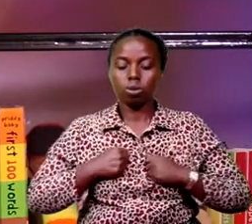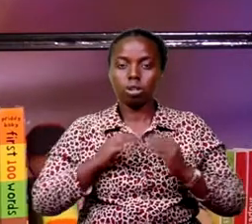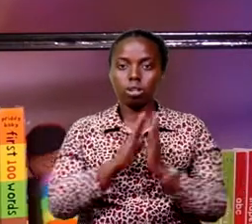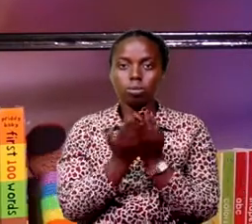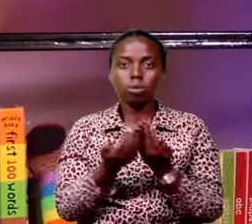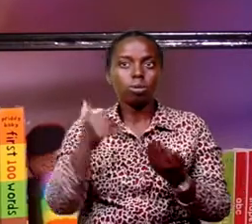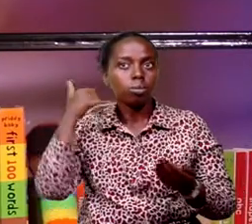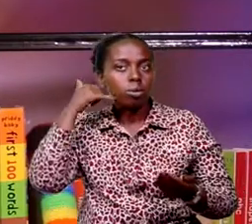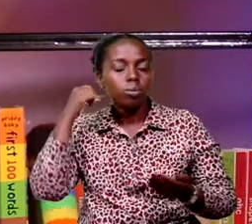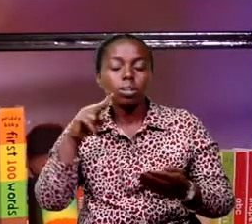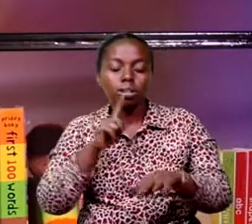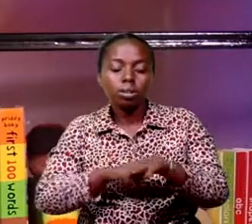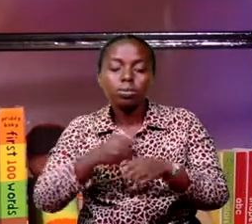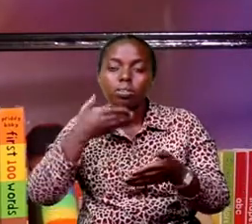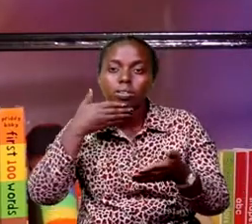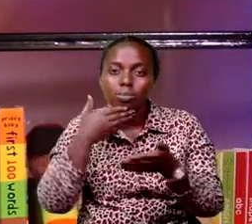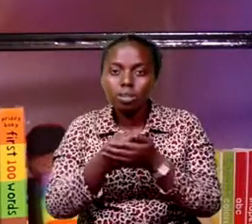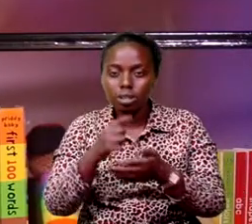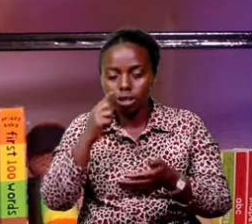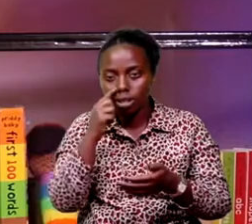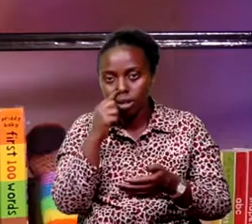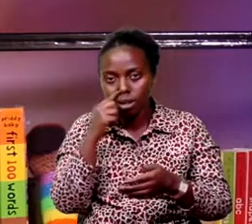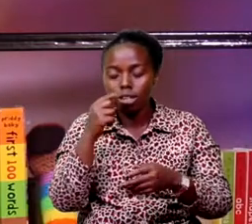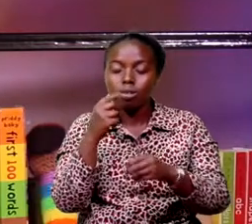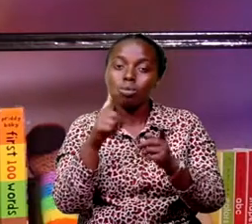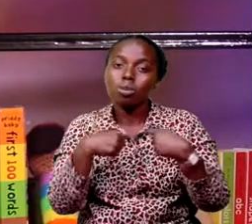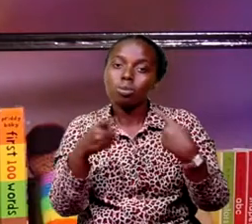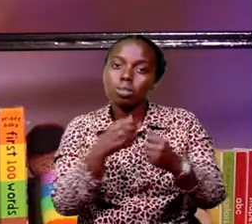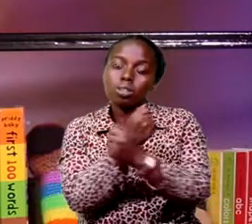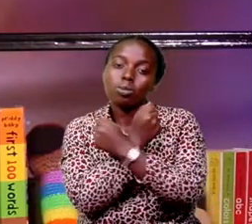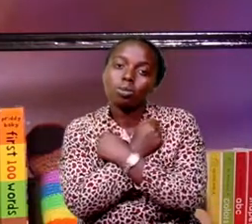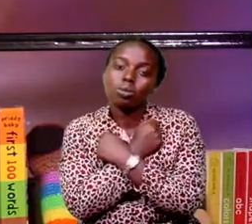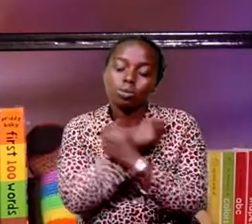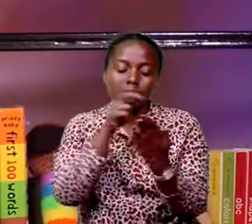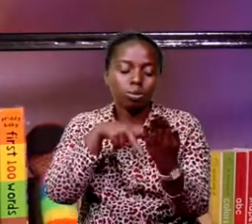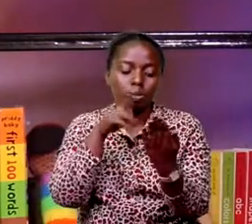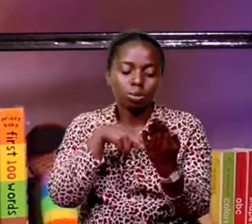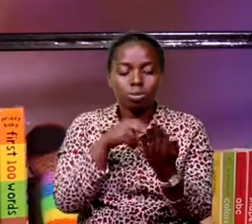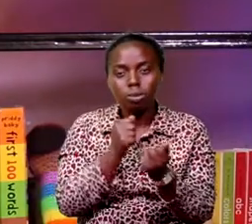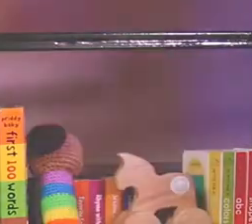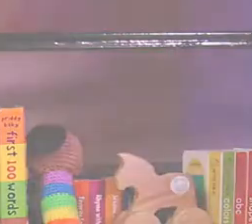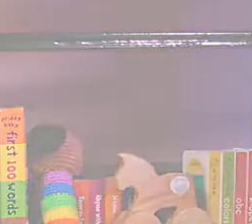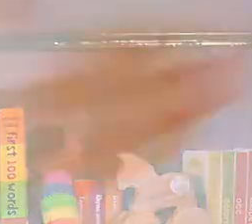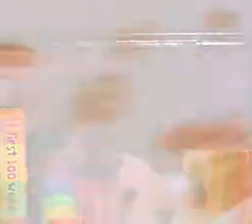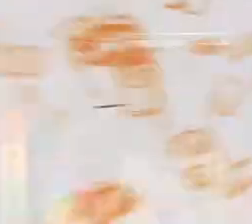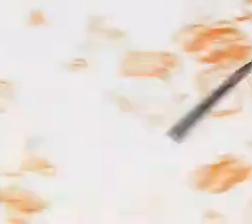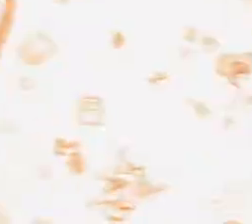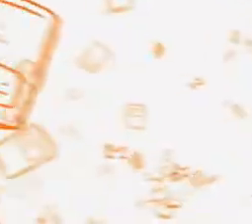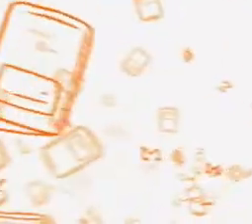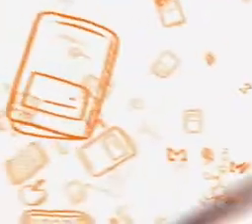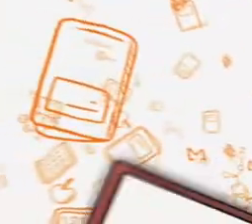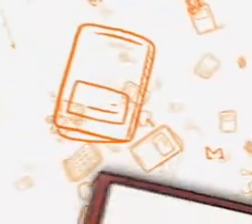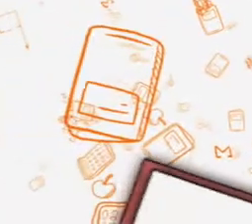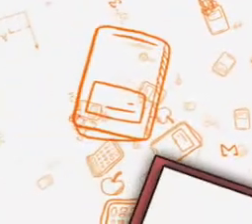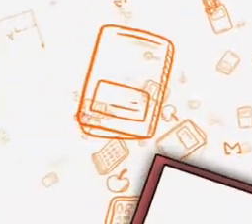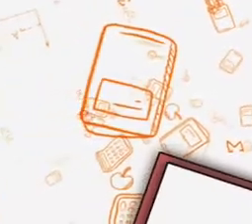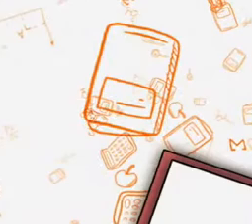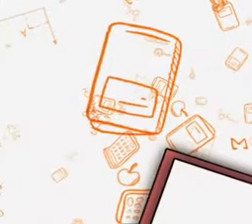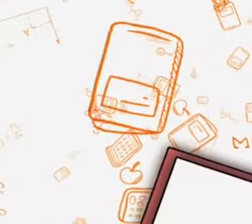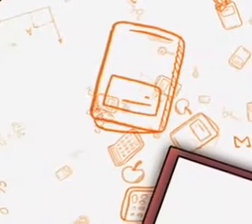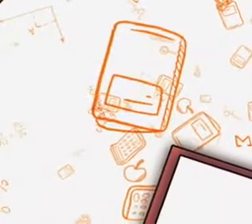Mobile. Mugire ibihe byiza kandi mukomeze gukunda gusoma, mufasha abana gusoma. Kuva